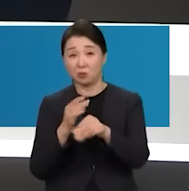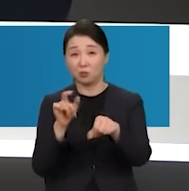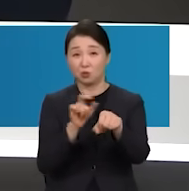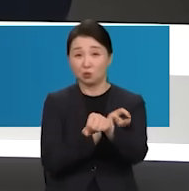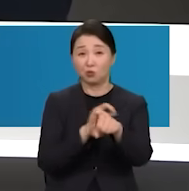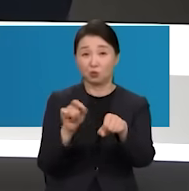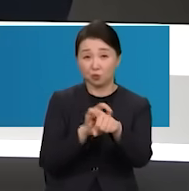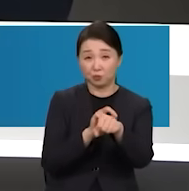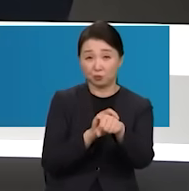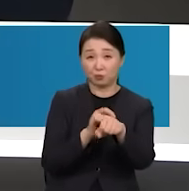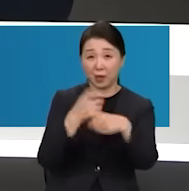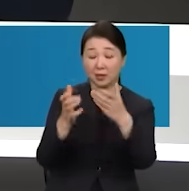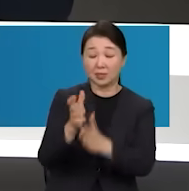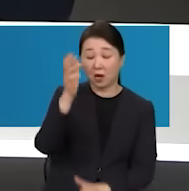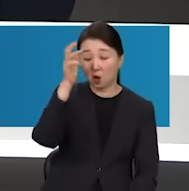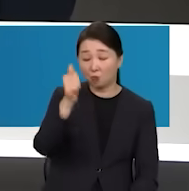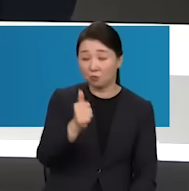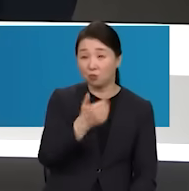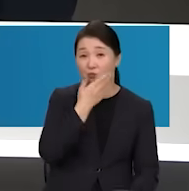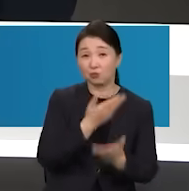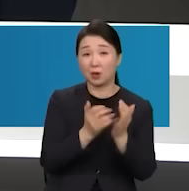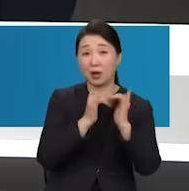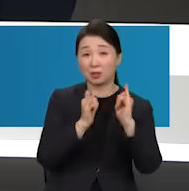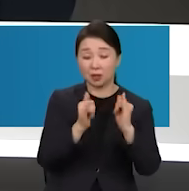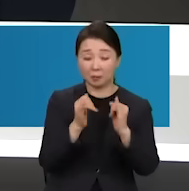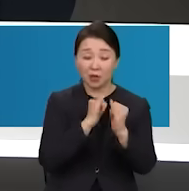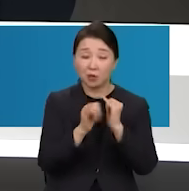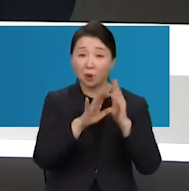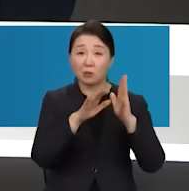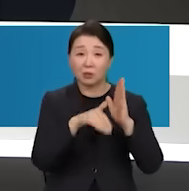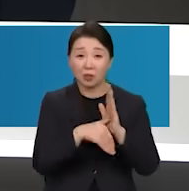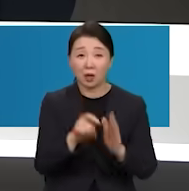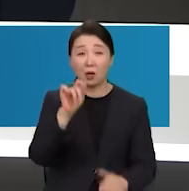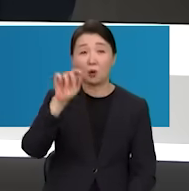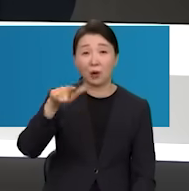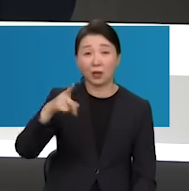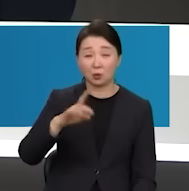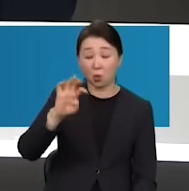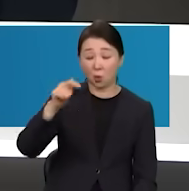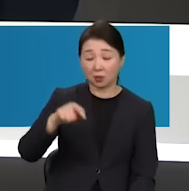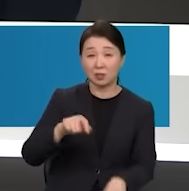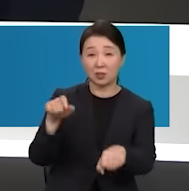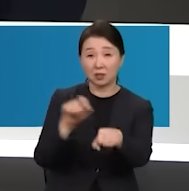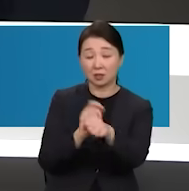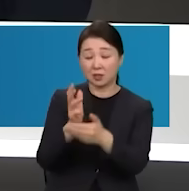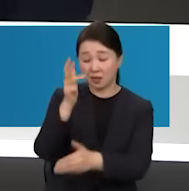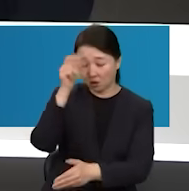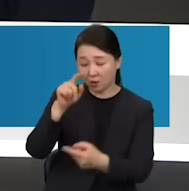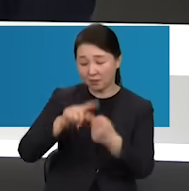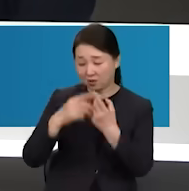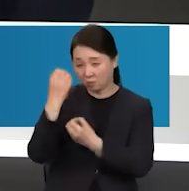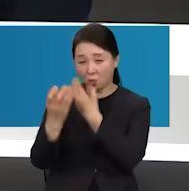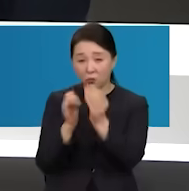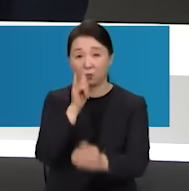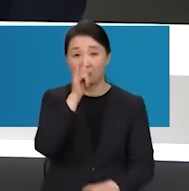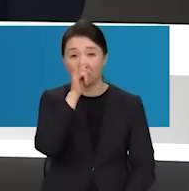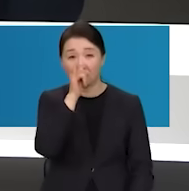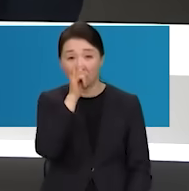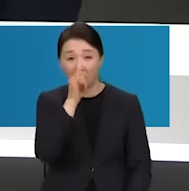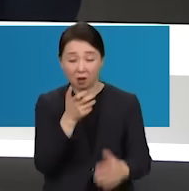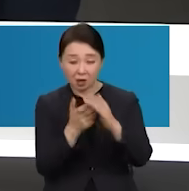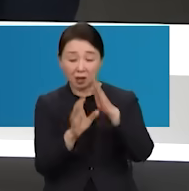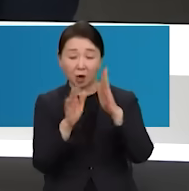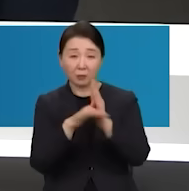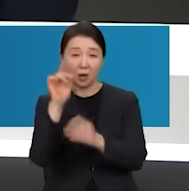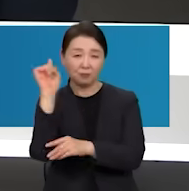간부도 JTBC와의 인터뷰에서 곽종근 특전사령관을 겨냥한 폭로를 쏟아냈습니다. 계엄 당시